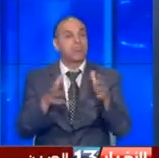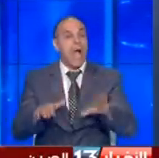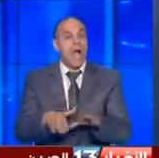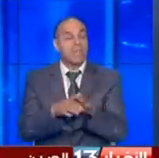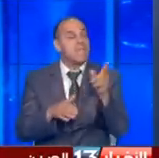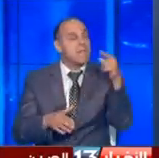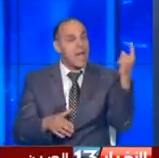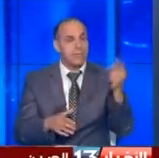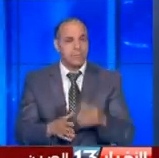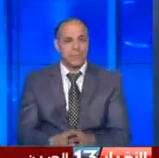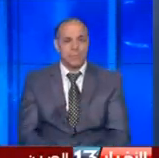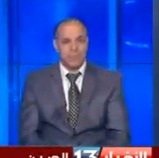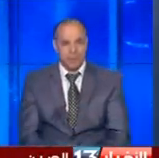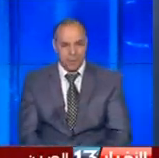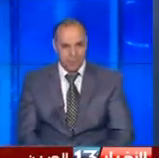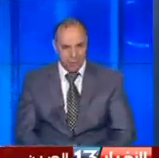الاحتفالات في العالم.